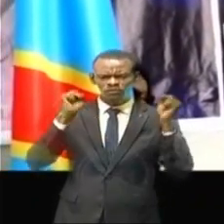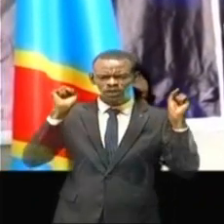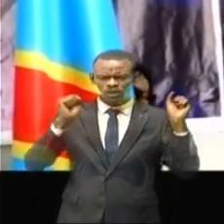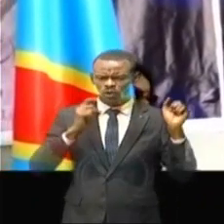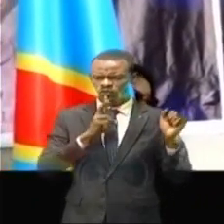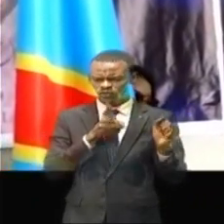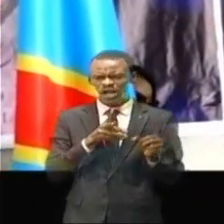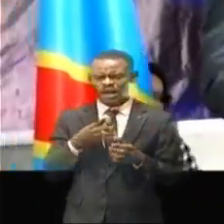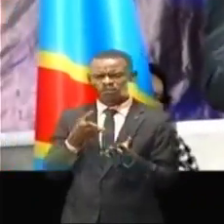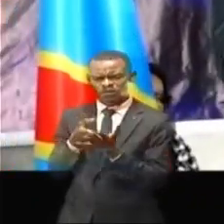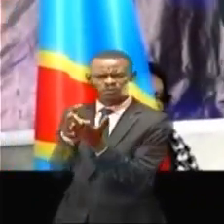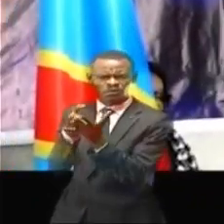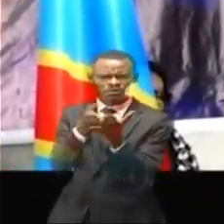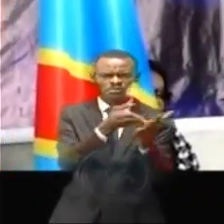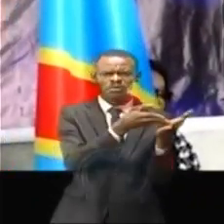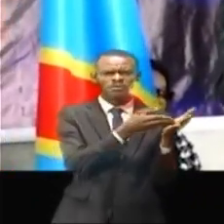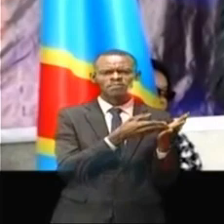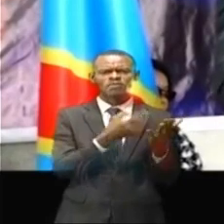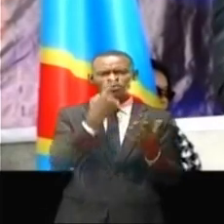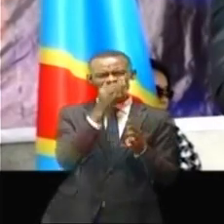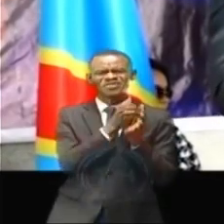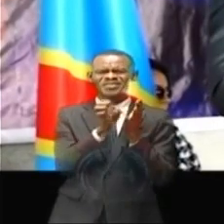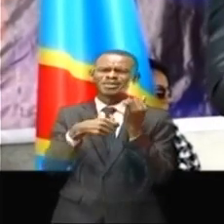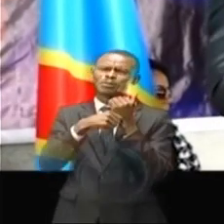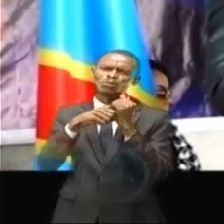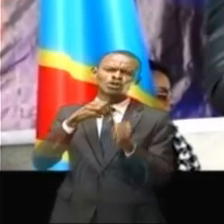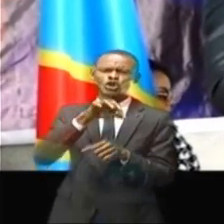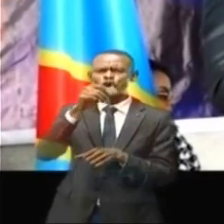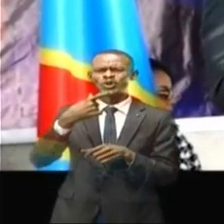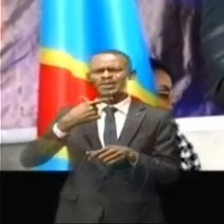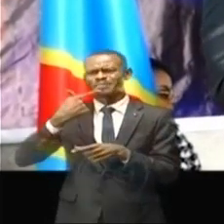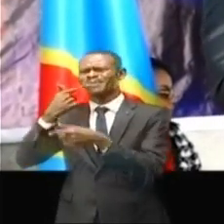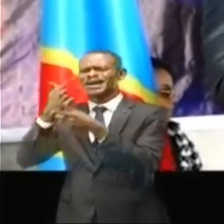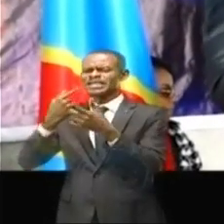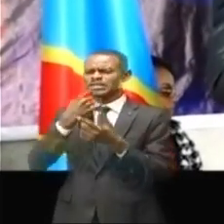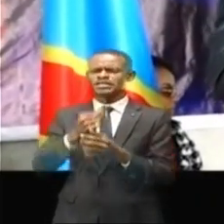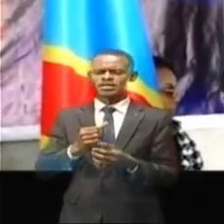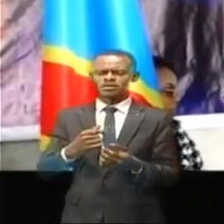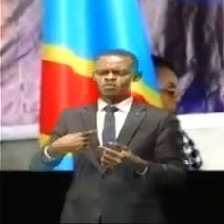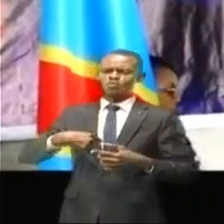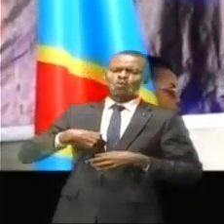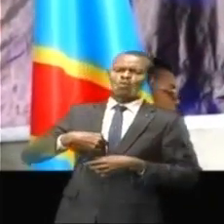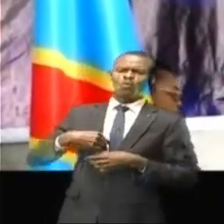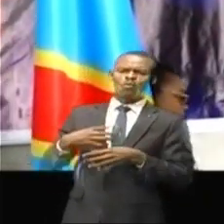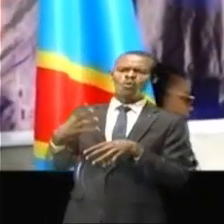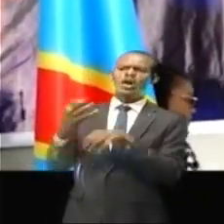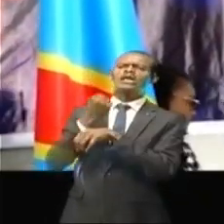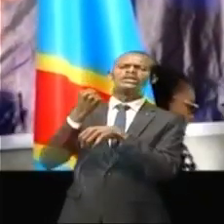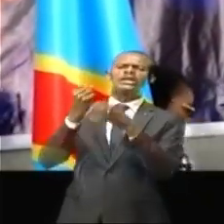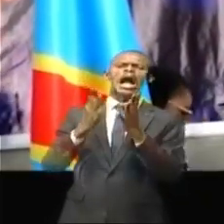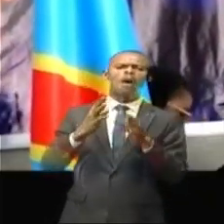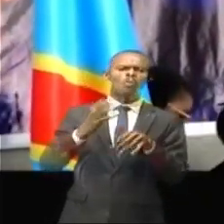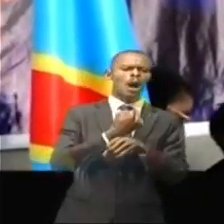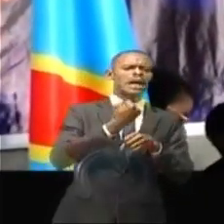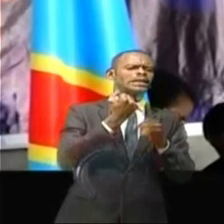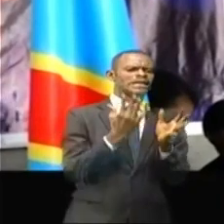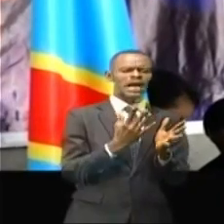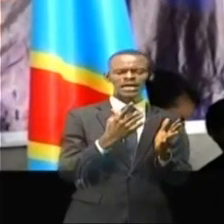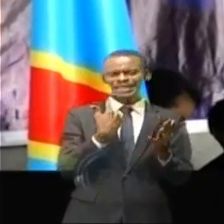de l'autoproclamation. C'est que par vous et par votre action, le président de la République va mettre